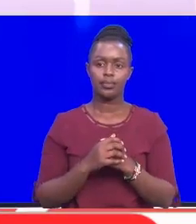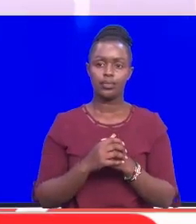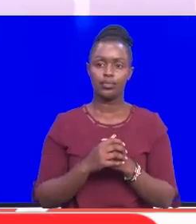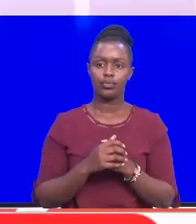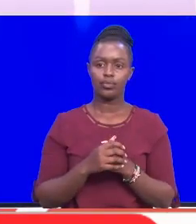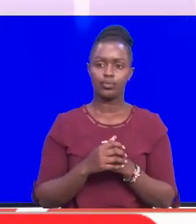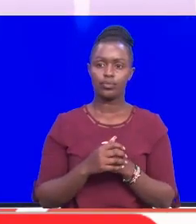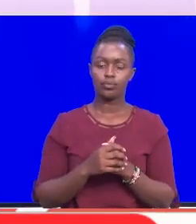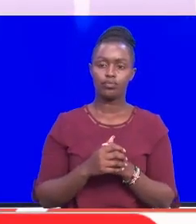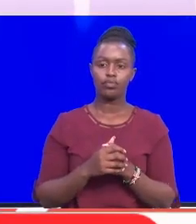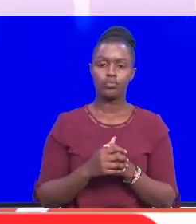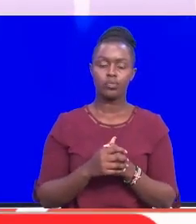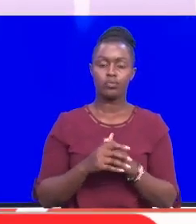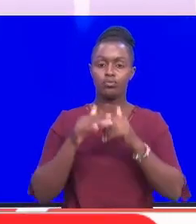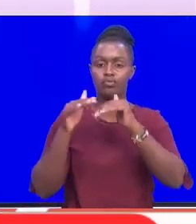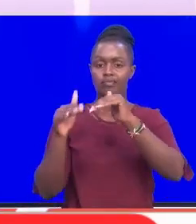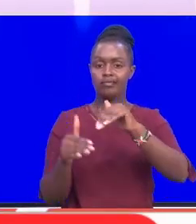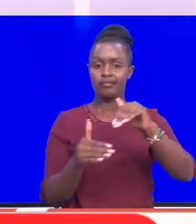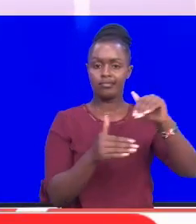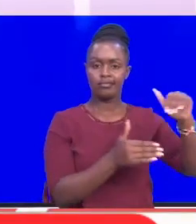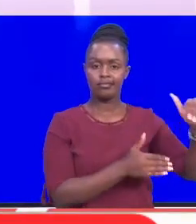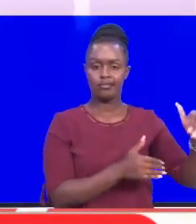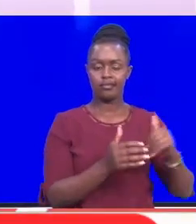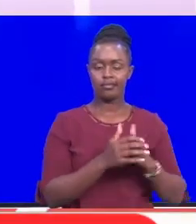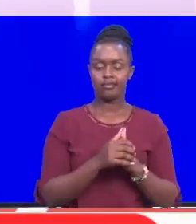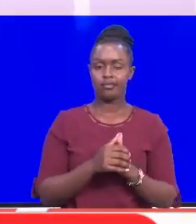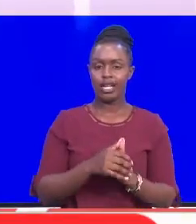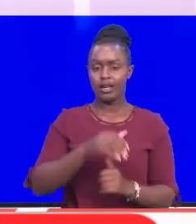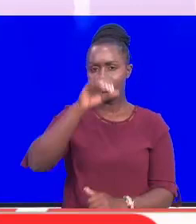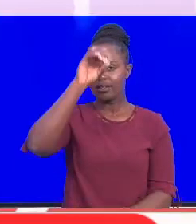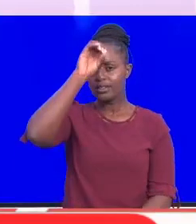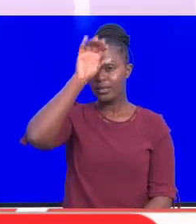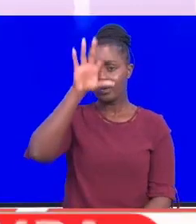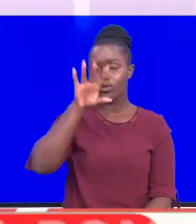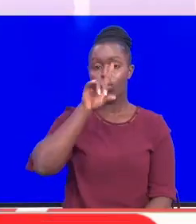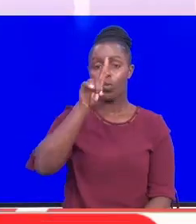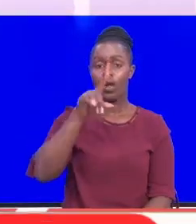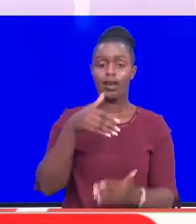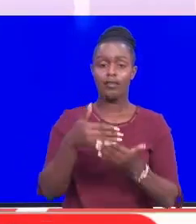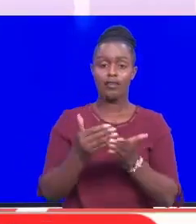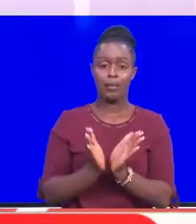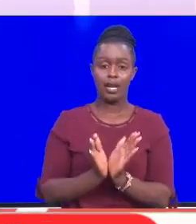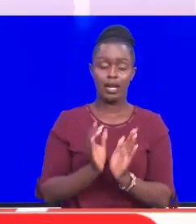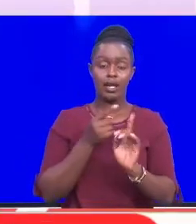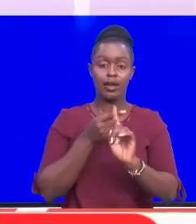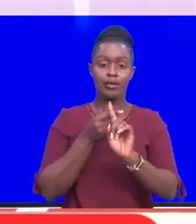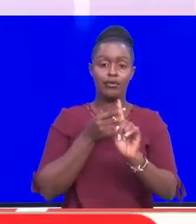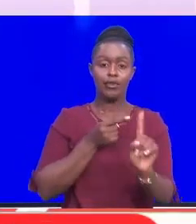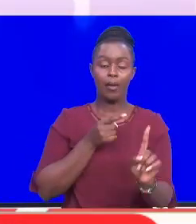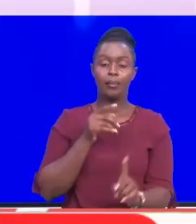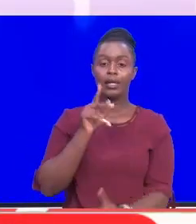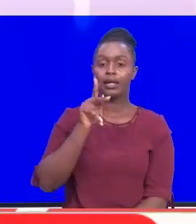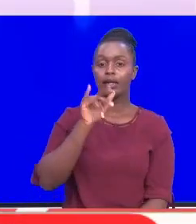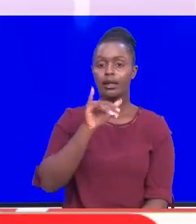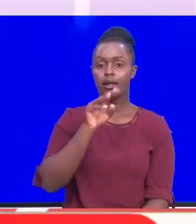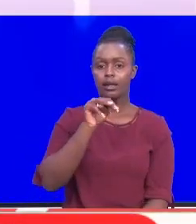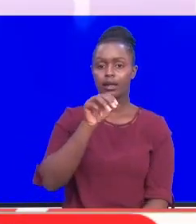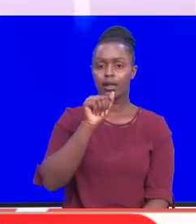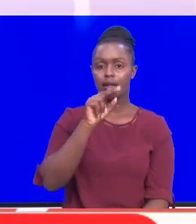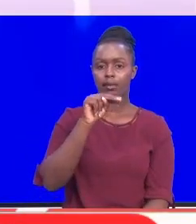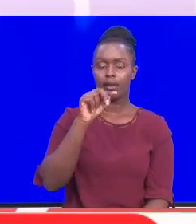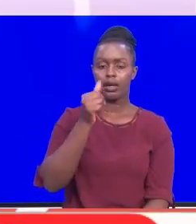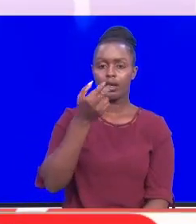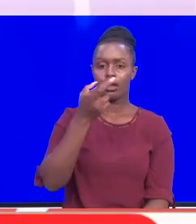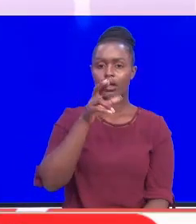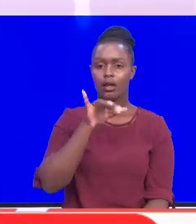Mtazamaji, tuangazie taarifa nyingine ya kushangaza. Familia moja kutoka kijiji cha Kimangaru kwenye kaunti ndogo